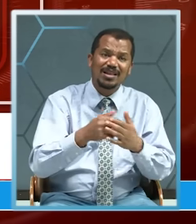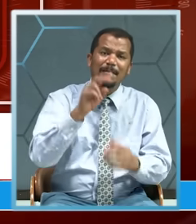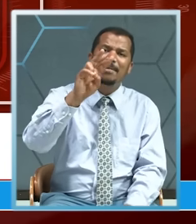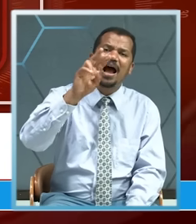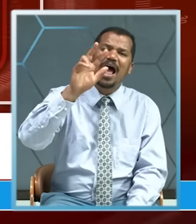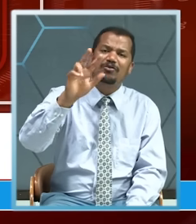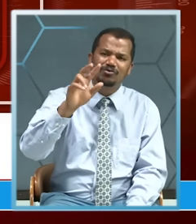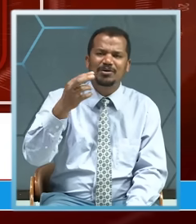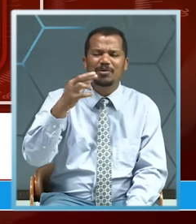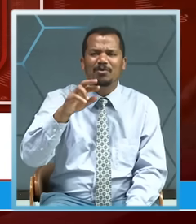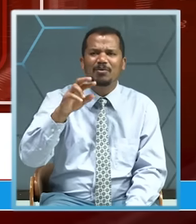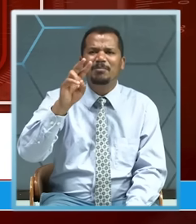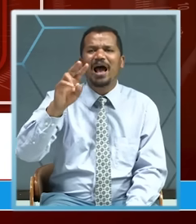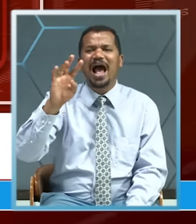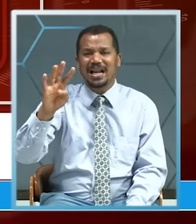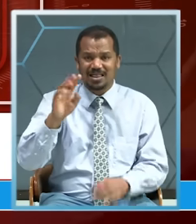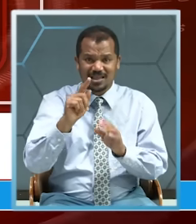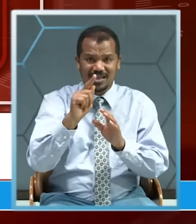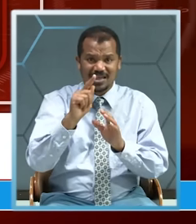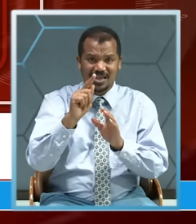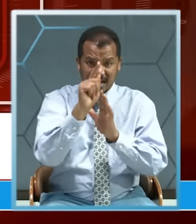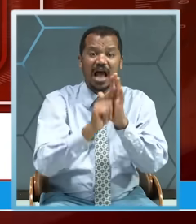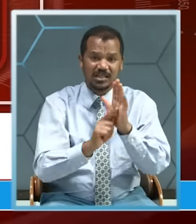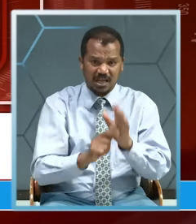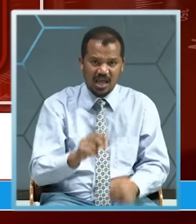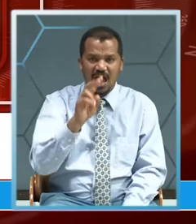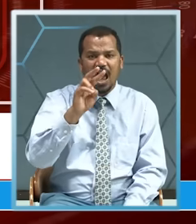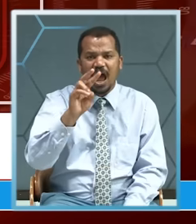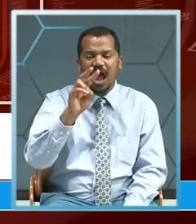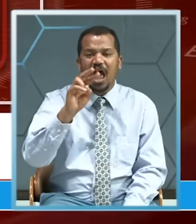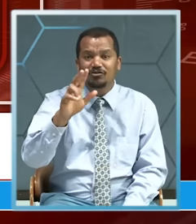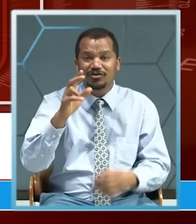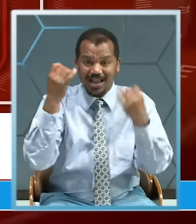የደረሰው በ23 ለ24 አጥቢያ ነው ነሐሴ።